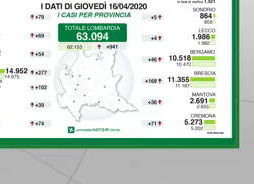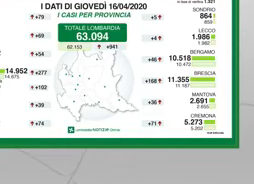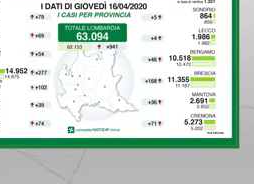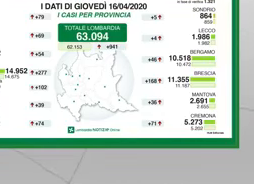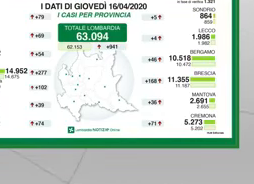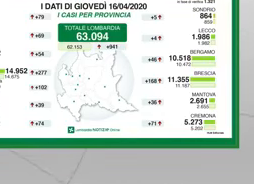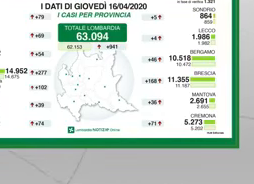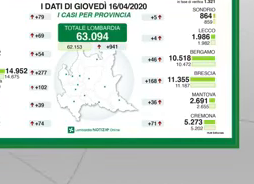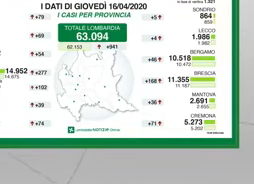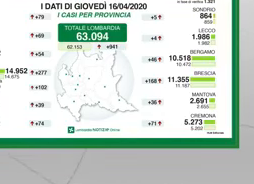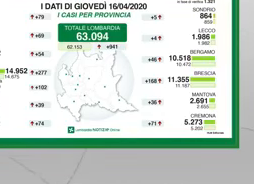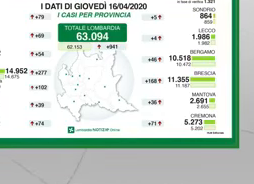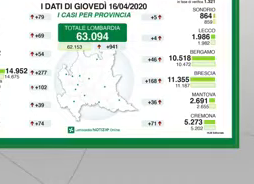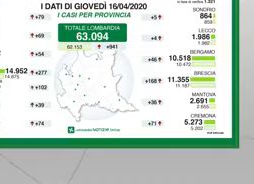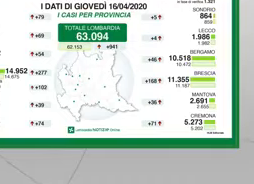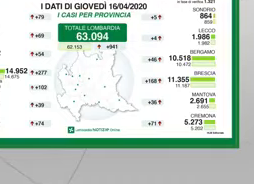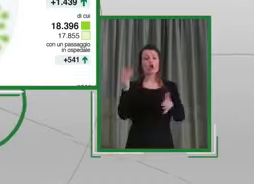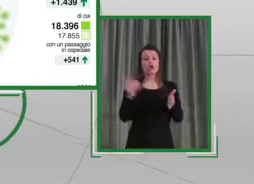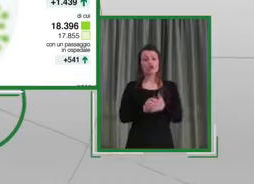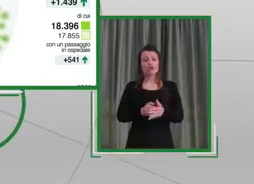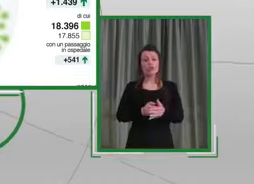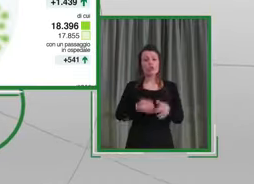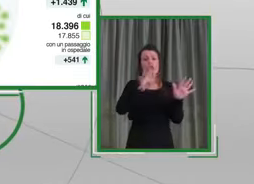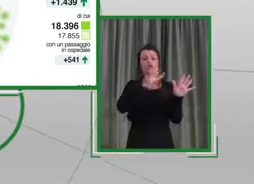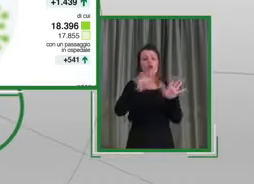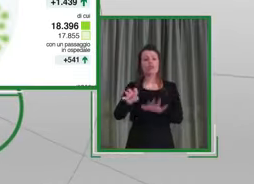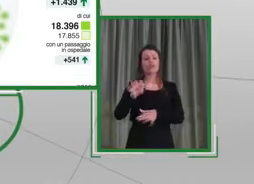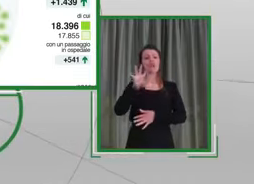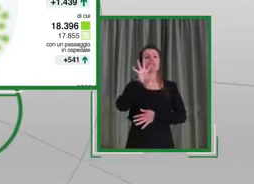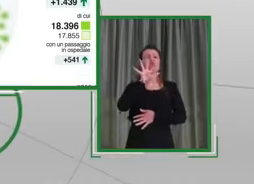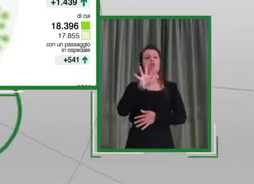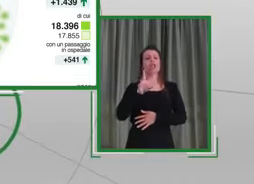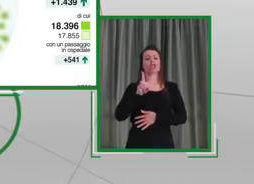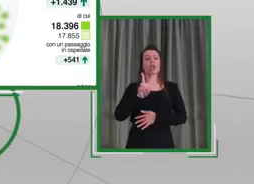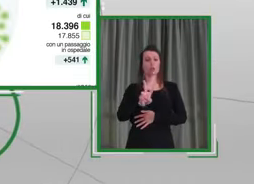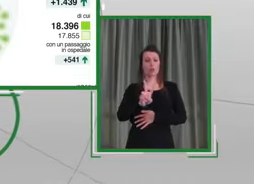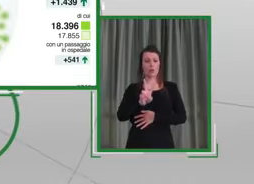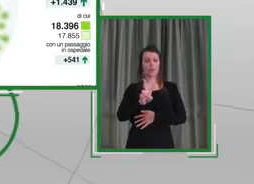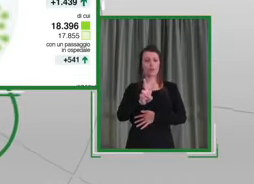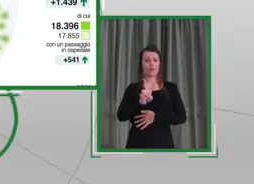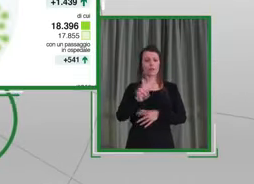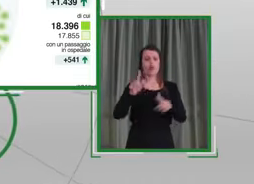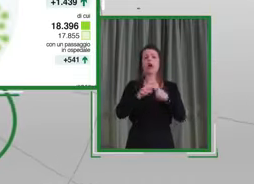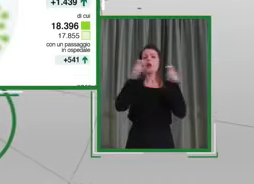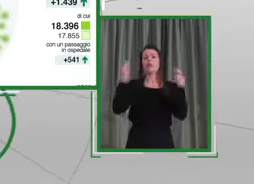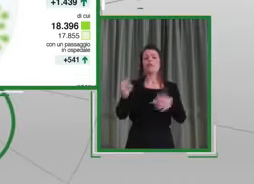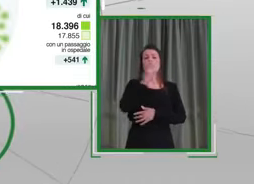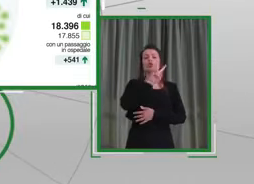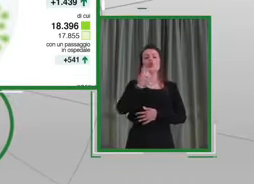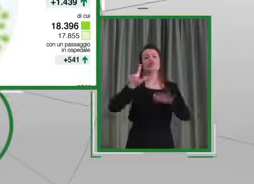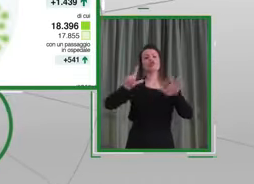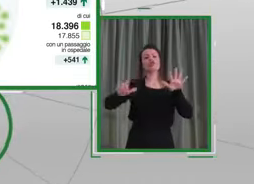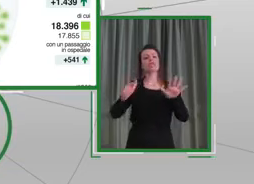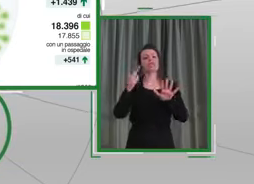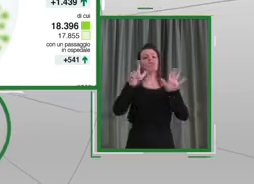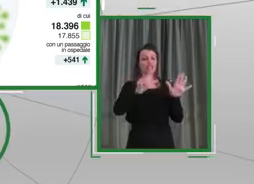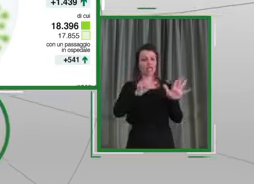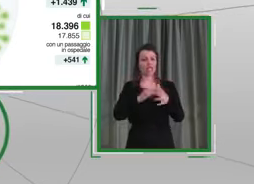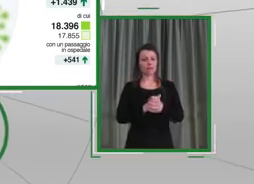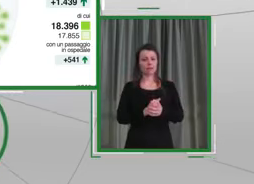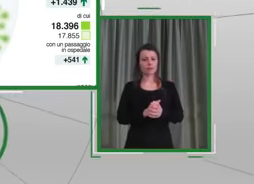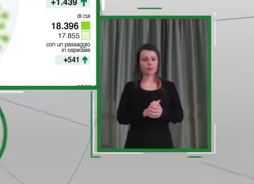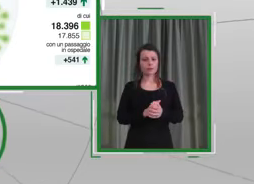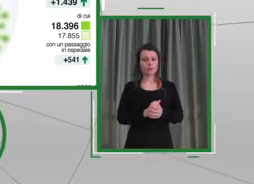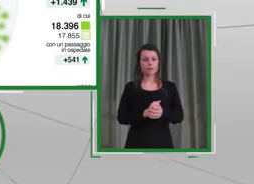milano 14 mila 952 più 277 per